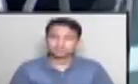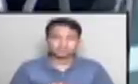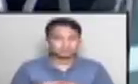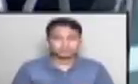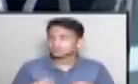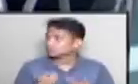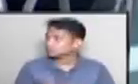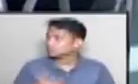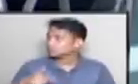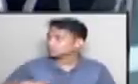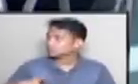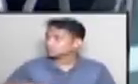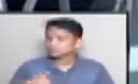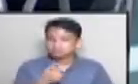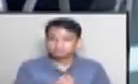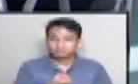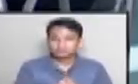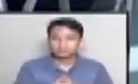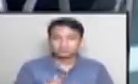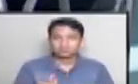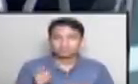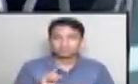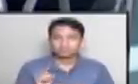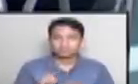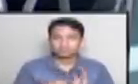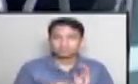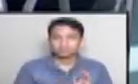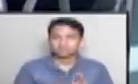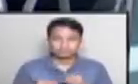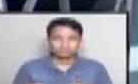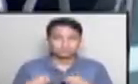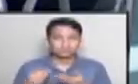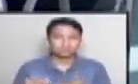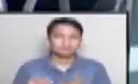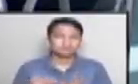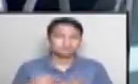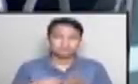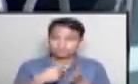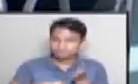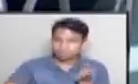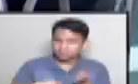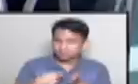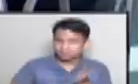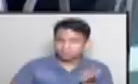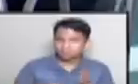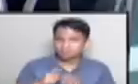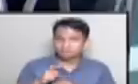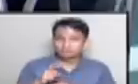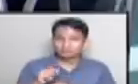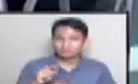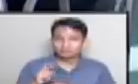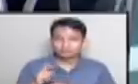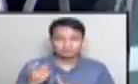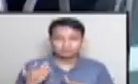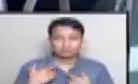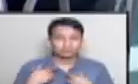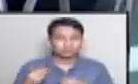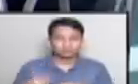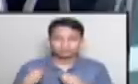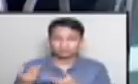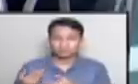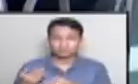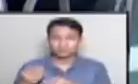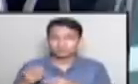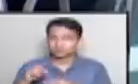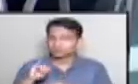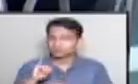yung delayed na sahod. Hindi, sir. At isa pa sa mga reklamo ninyo ay yung nadideduct sila para sa tax. Pero wala naman kayong